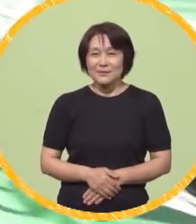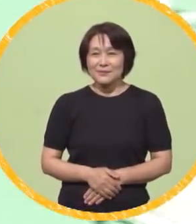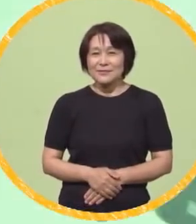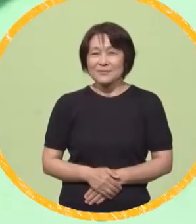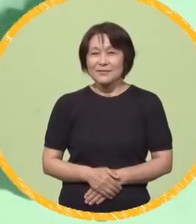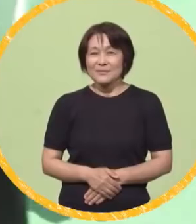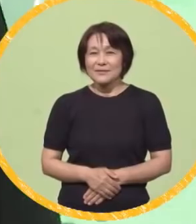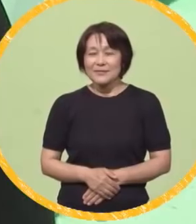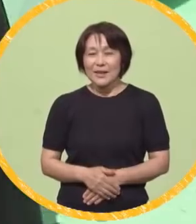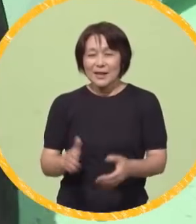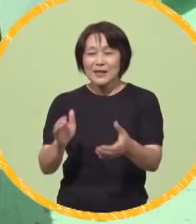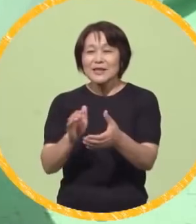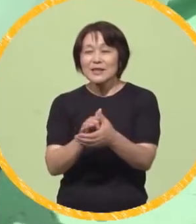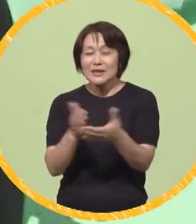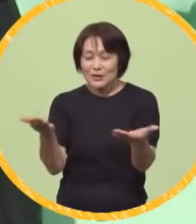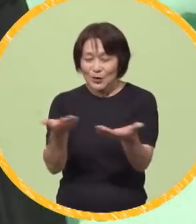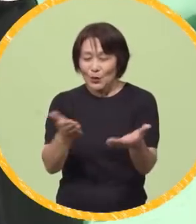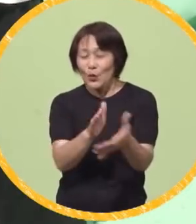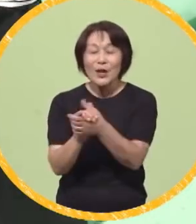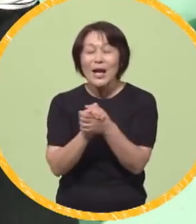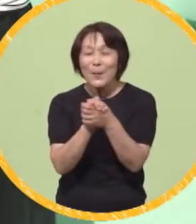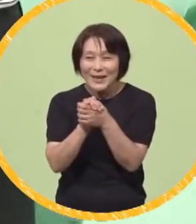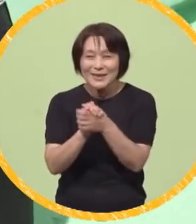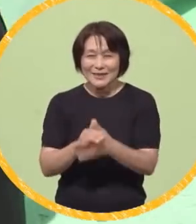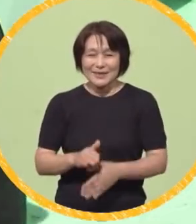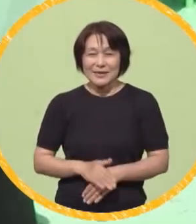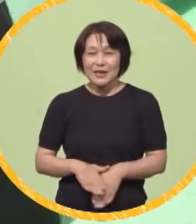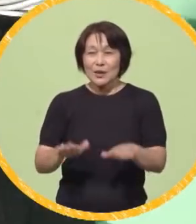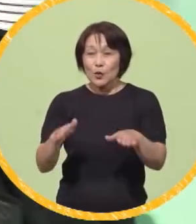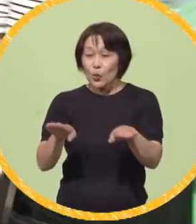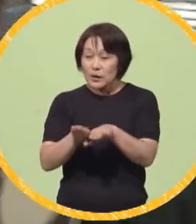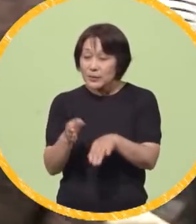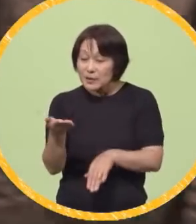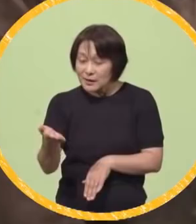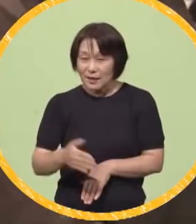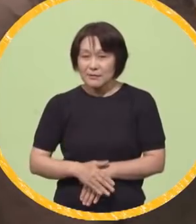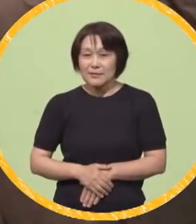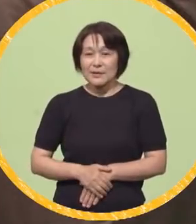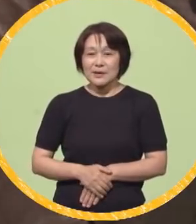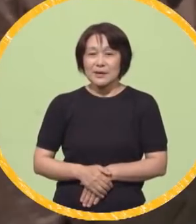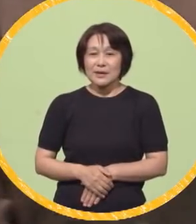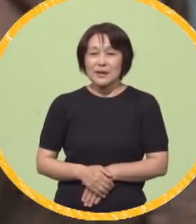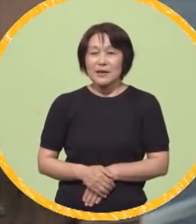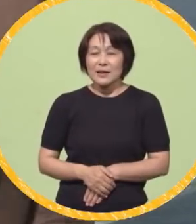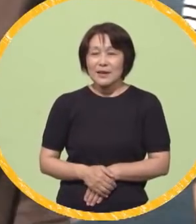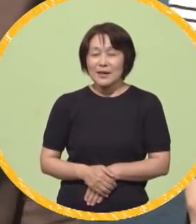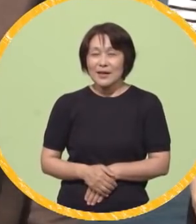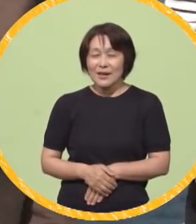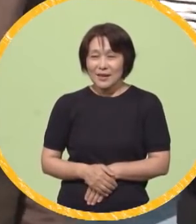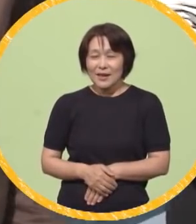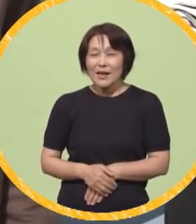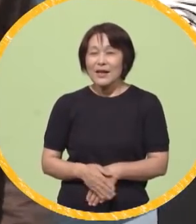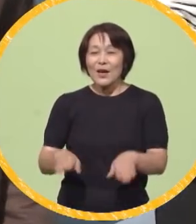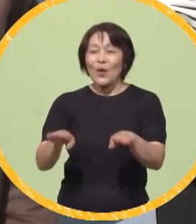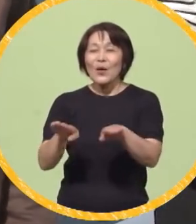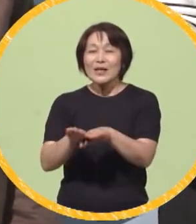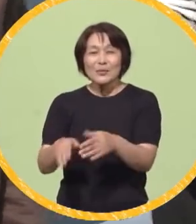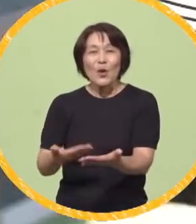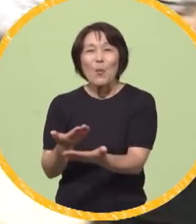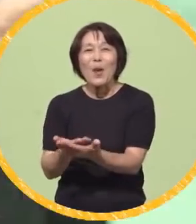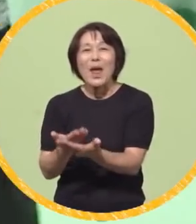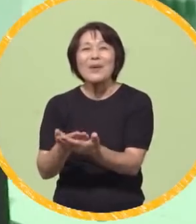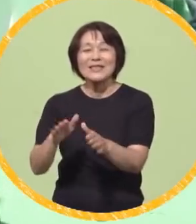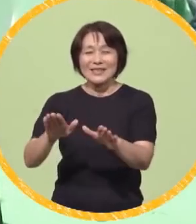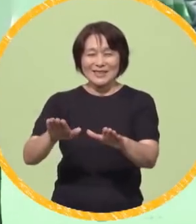はい、あ、はい、あ、仕事仲間です。 あ、お仕事仲間で今日お休みですか。 はい、お休み取らせていただきました。 じゃあ有給を